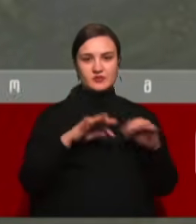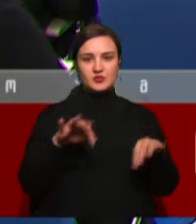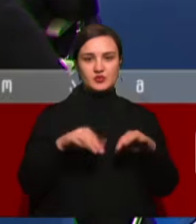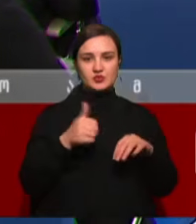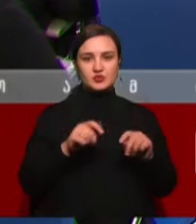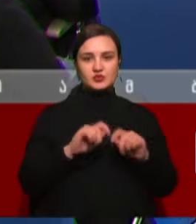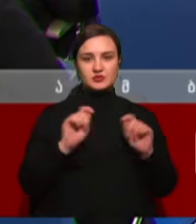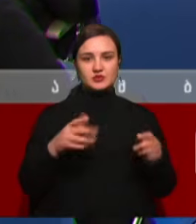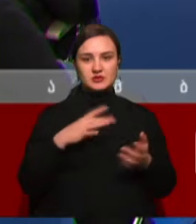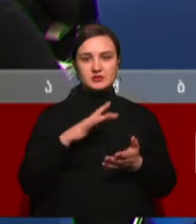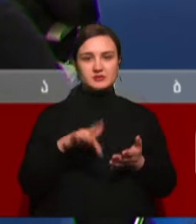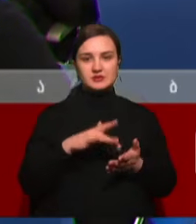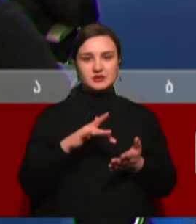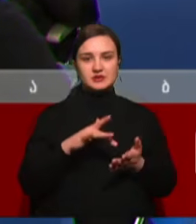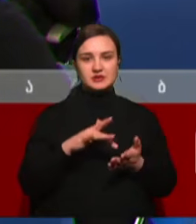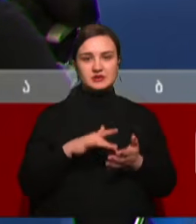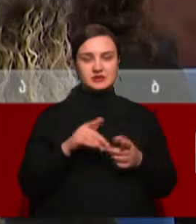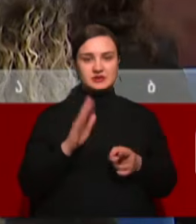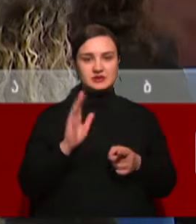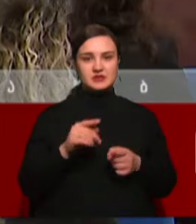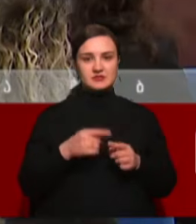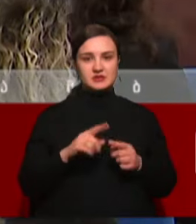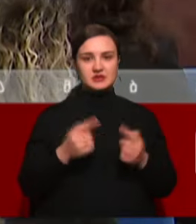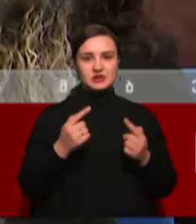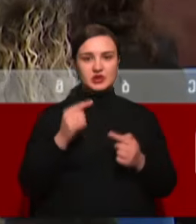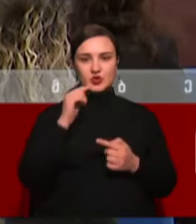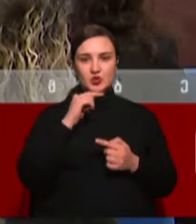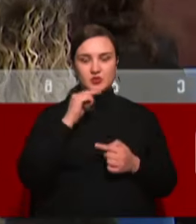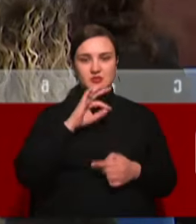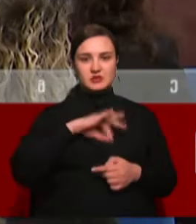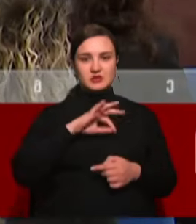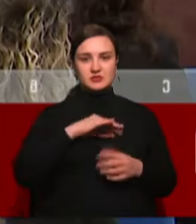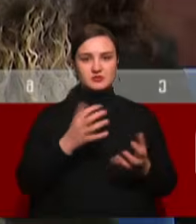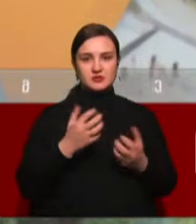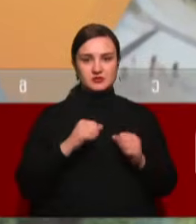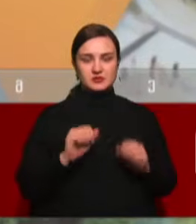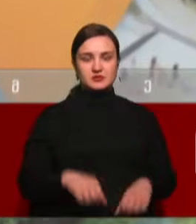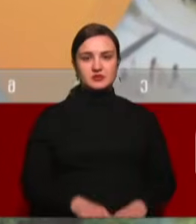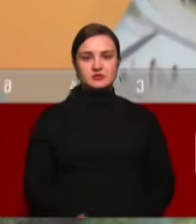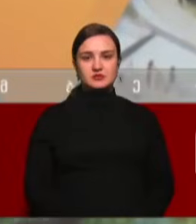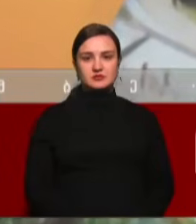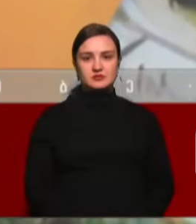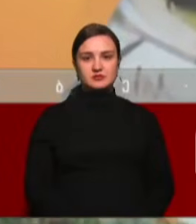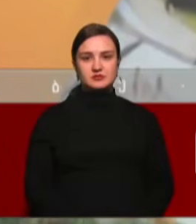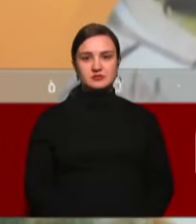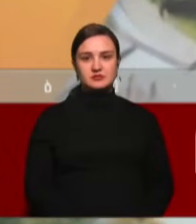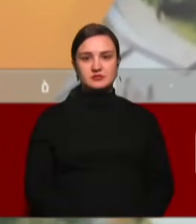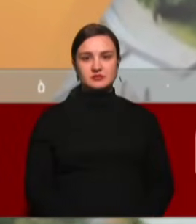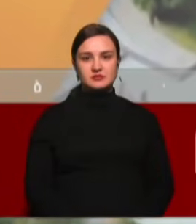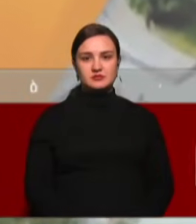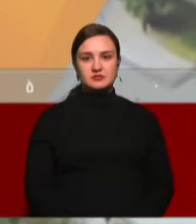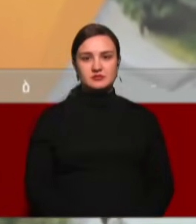შექმნაც თბილისის ზღვის არეალში იგეგმება, ქვეყნისთვის დიდი ეკონომიკური სარგებლის მოტანა შეუძლია. ჩვენი პროექტები მოიცავს ყველა